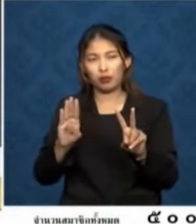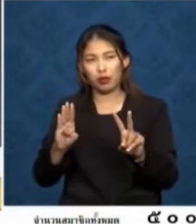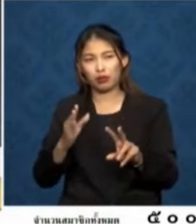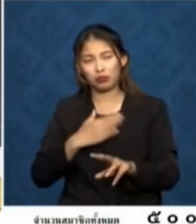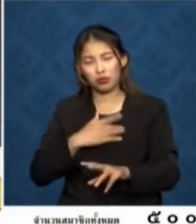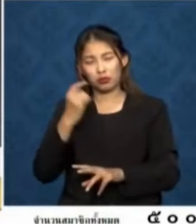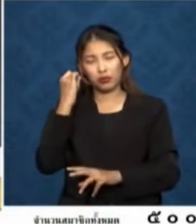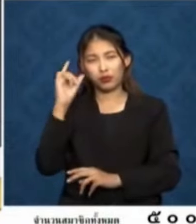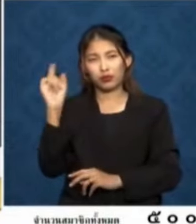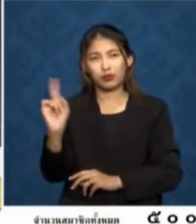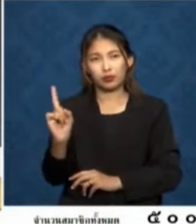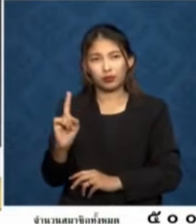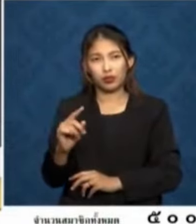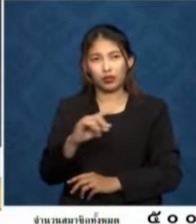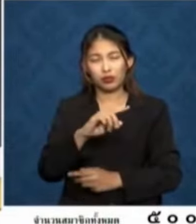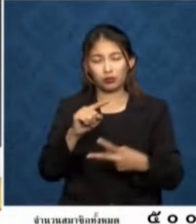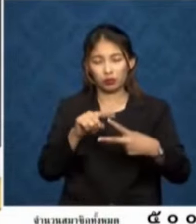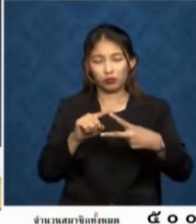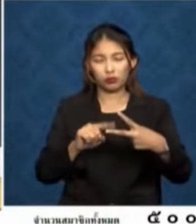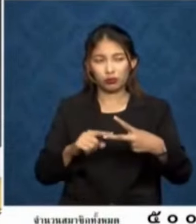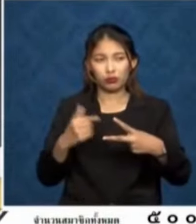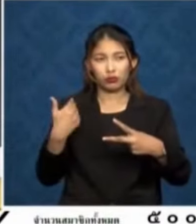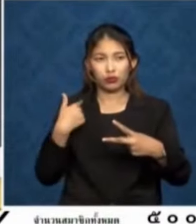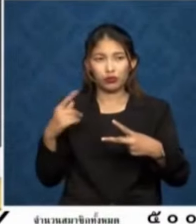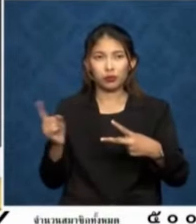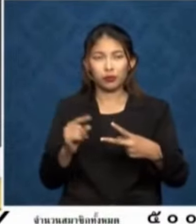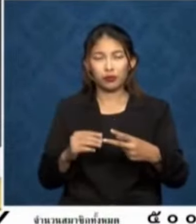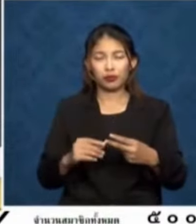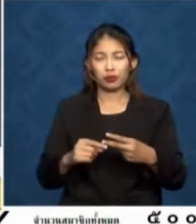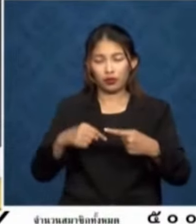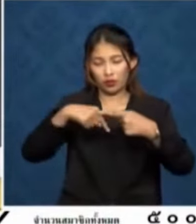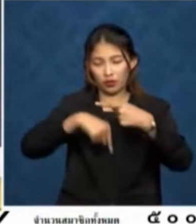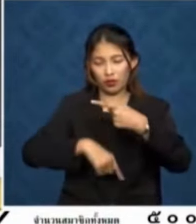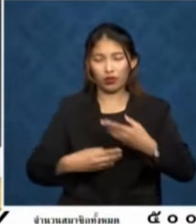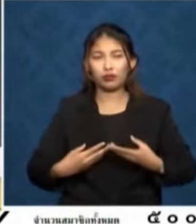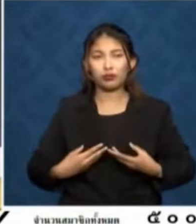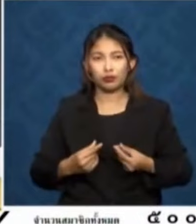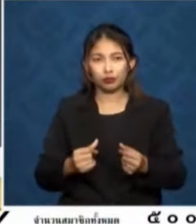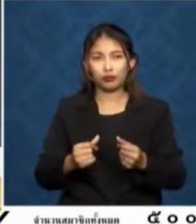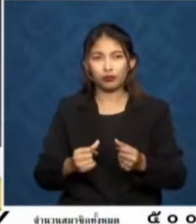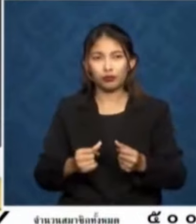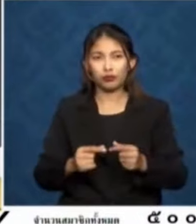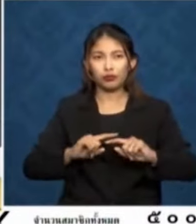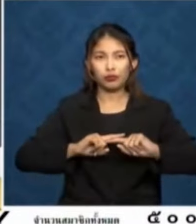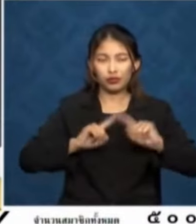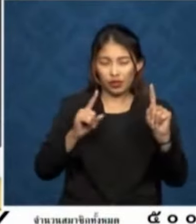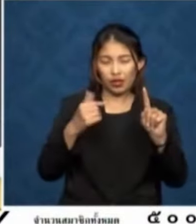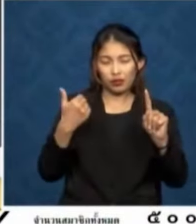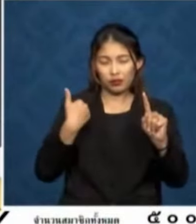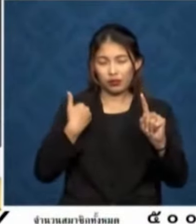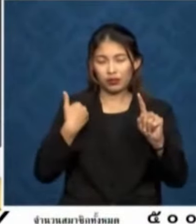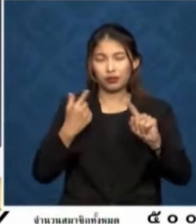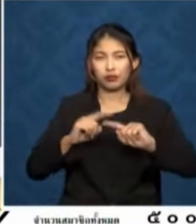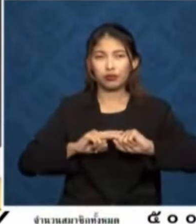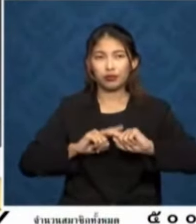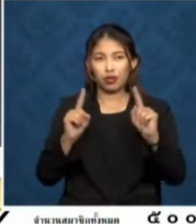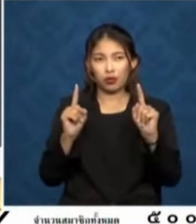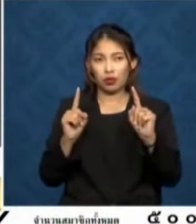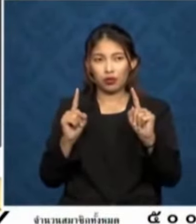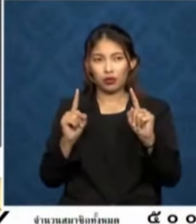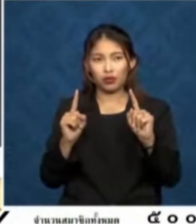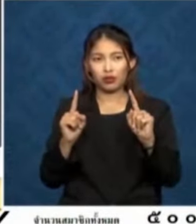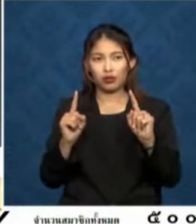เข้าใจค่ะว่าทั้ง 2โครงการนี้เนื้อหาในรายละเอียดนั้นก็มีความแตกต่างกันนะคะแต่ค่ะท่าน